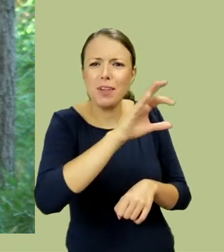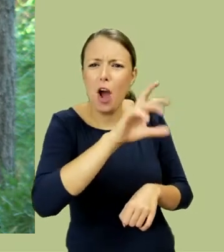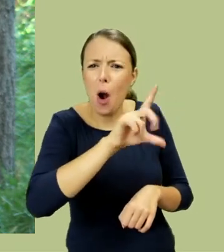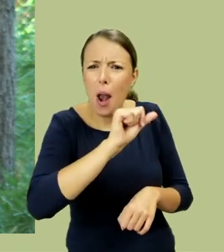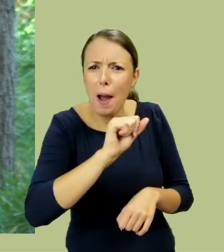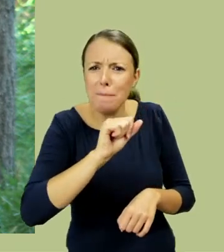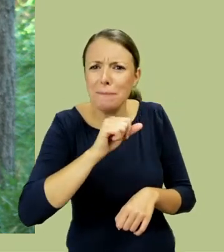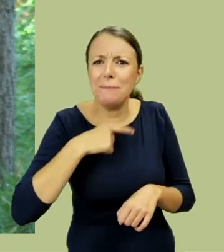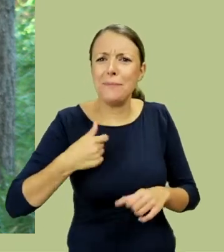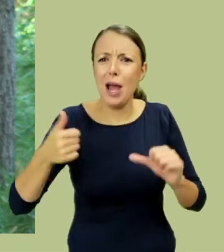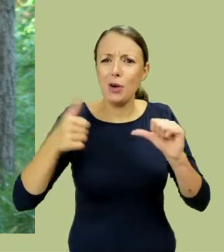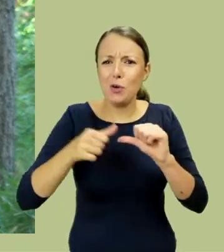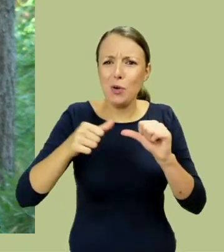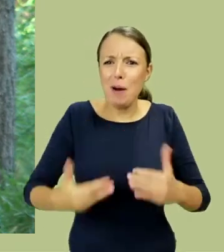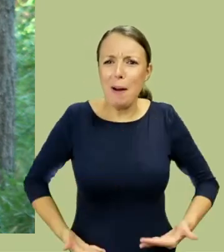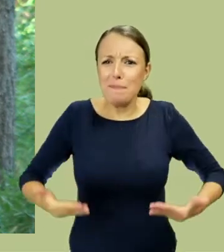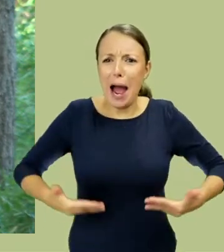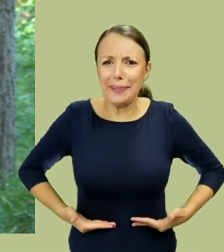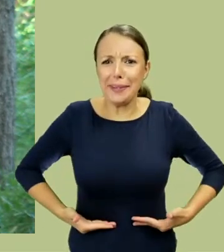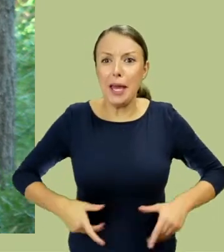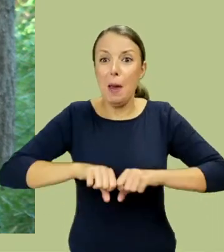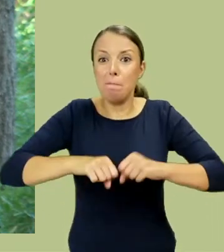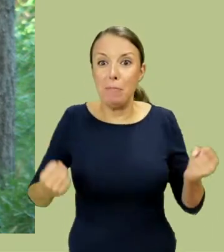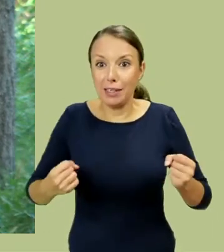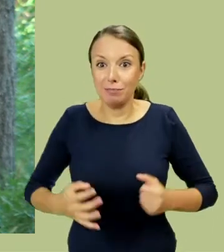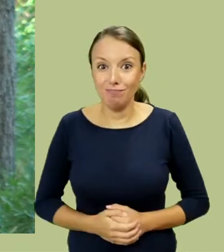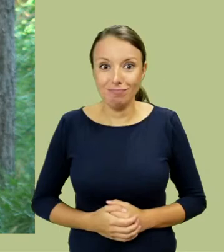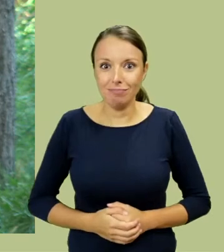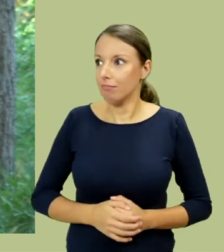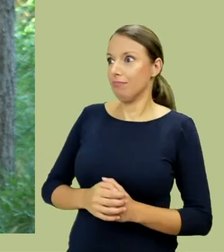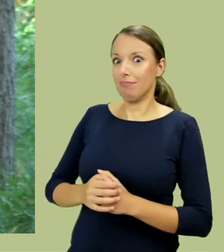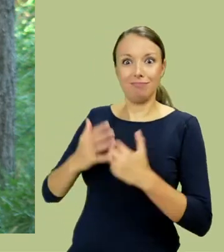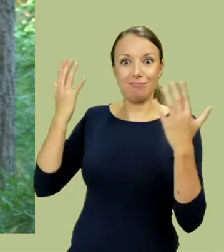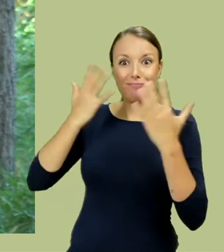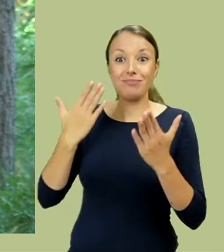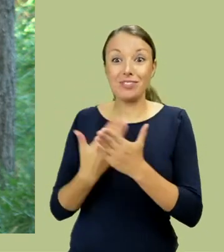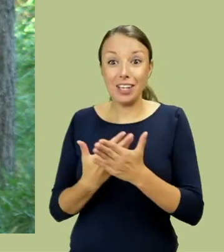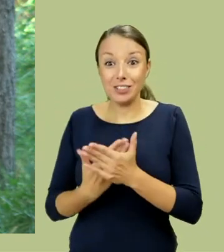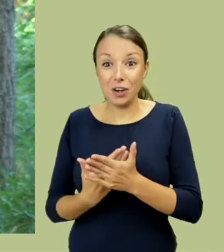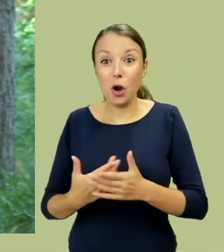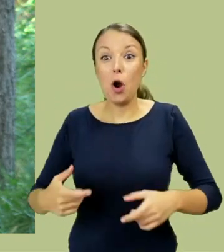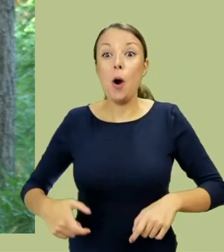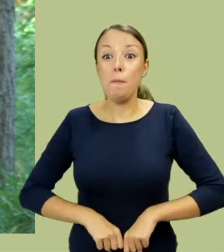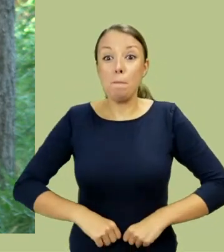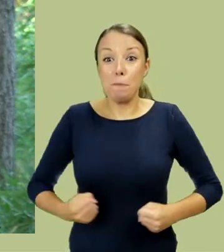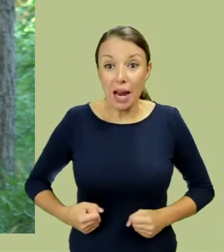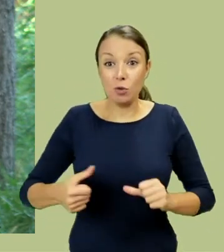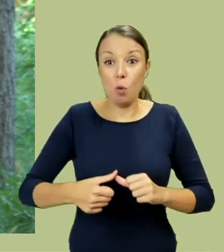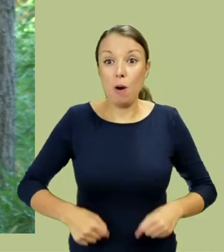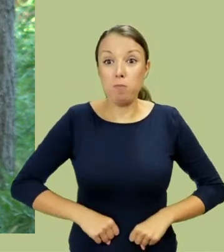dramatyczne wydarzenie, ponieważ od tych majtek posypały się prosto pod nogi nadchodzącego